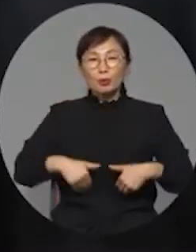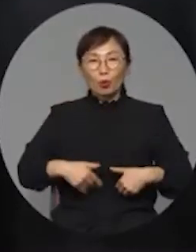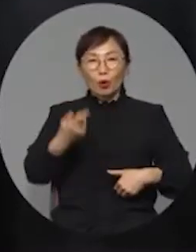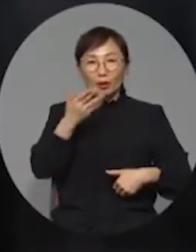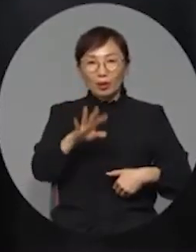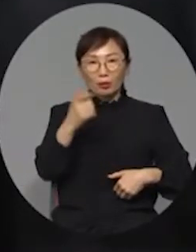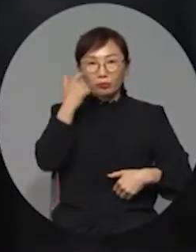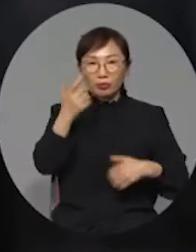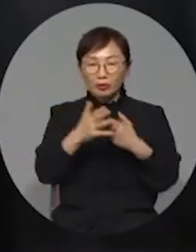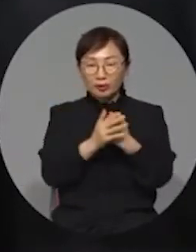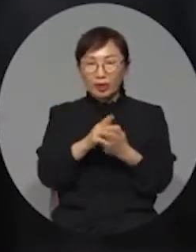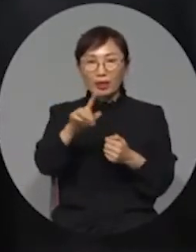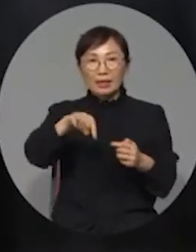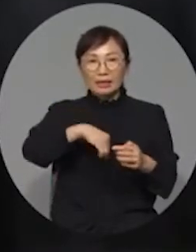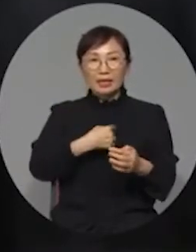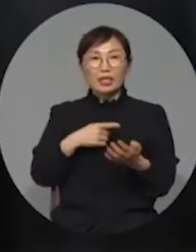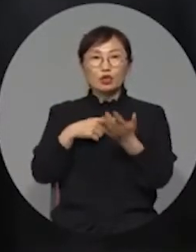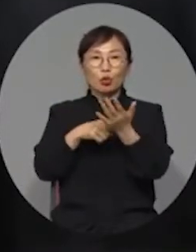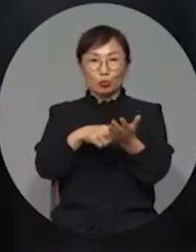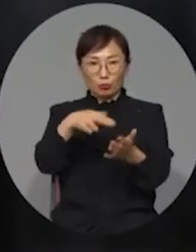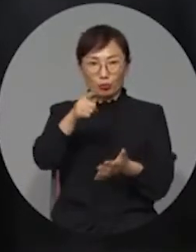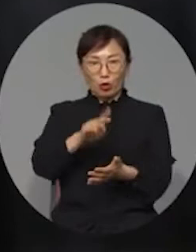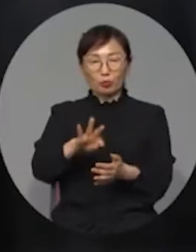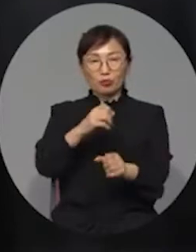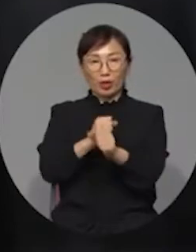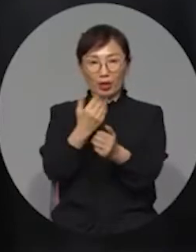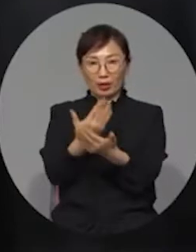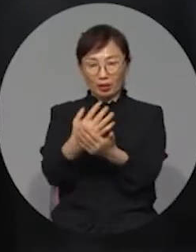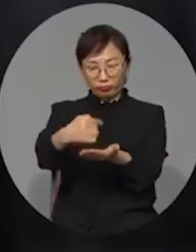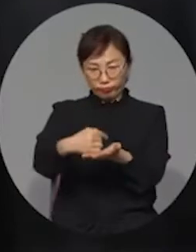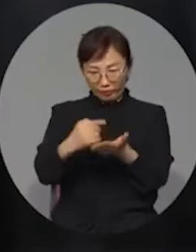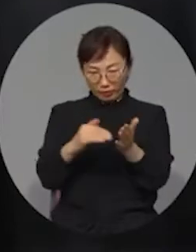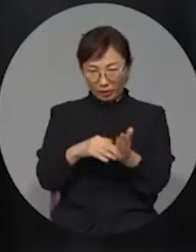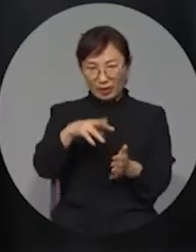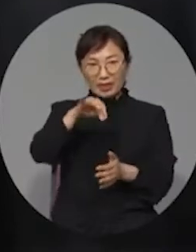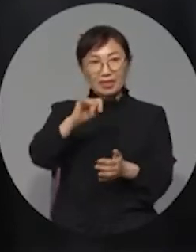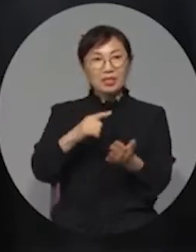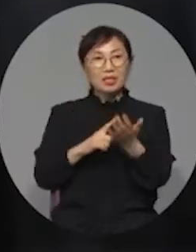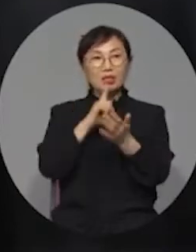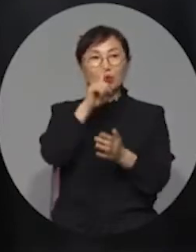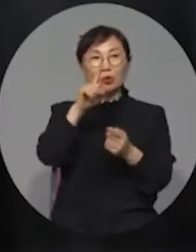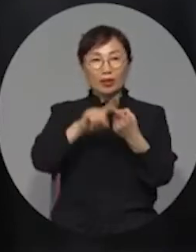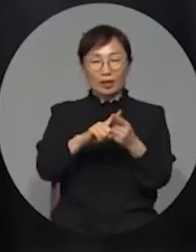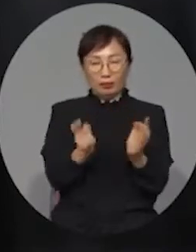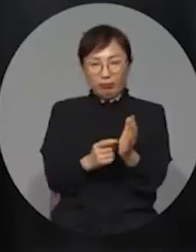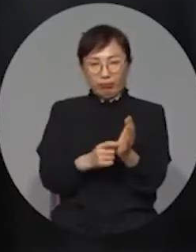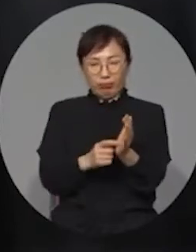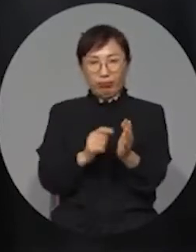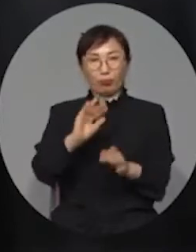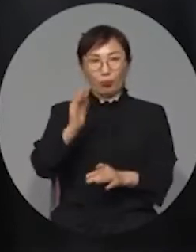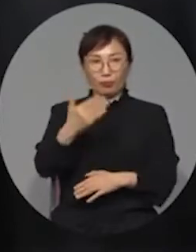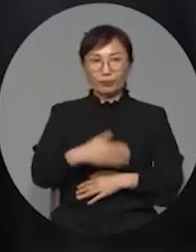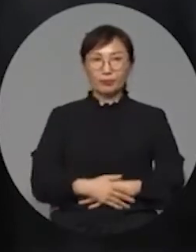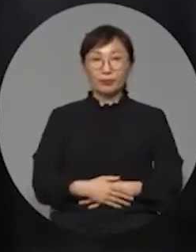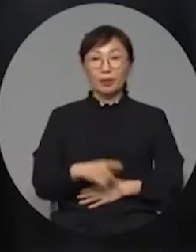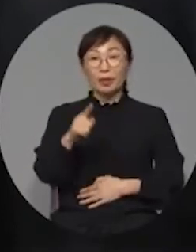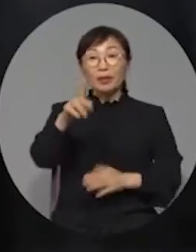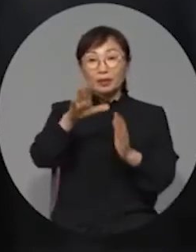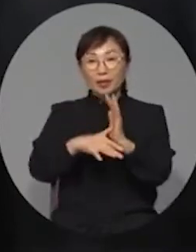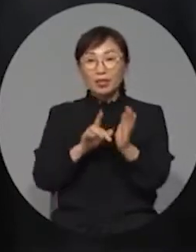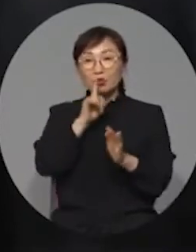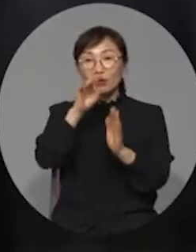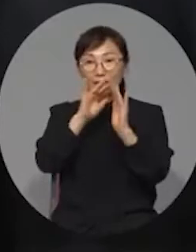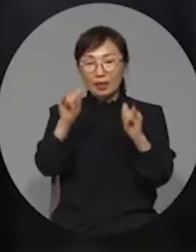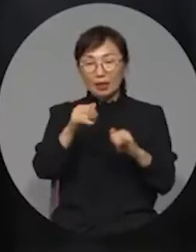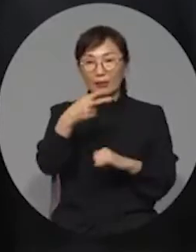곧장 자체 접수를 넣어달라고 요청하고 신고 접수는 일사천리로 진행됐습니다. 당시 신고한